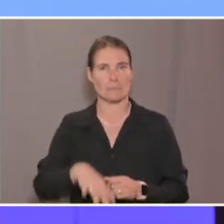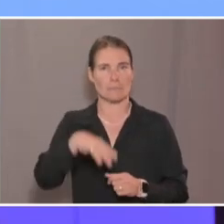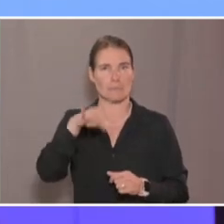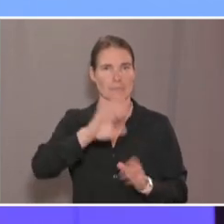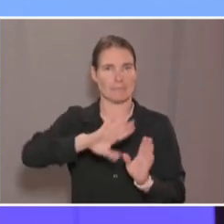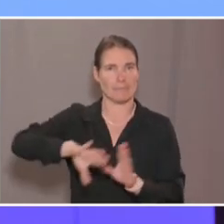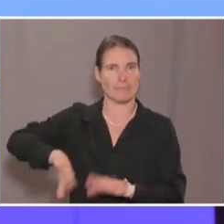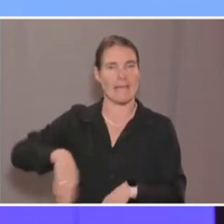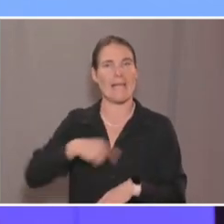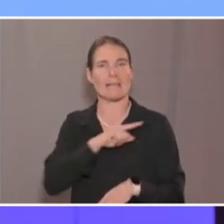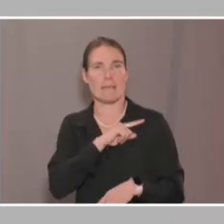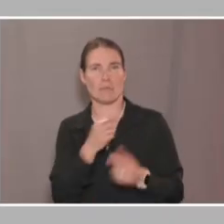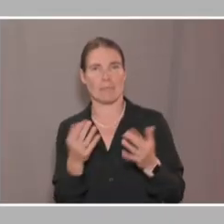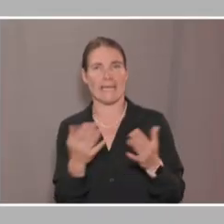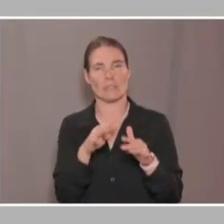So berechnete er